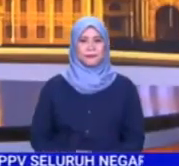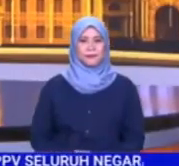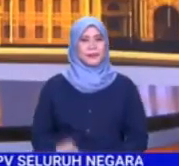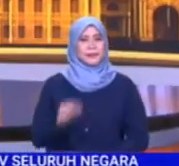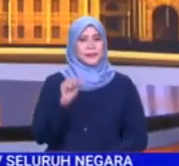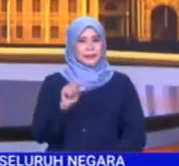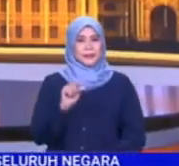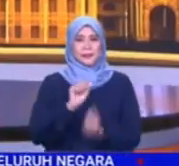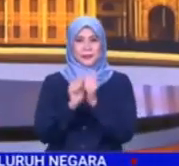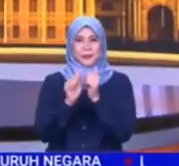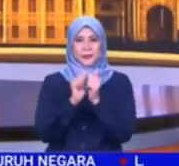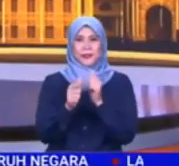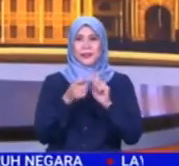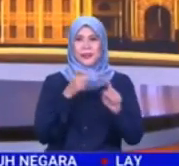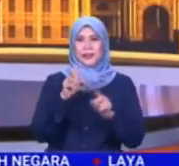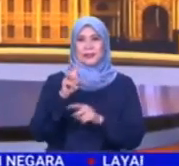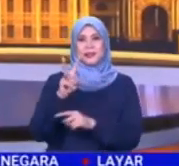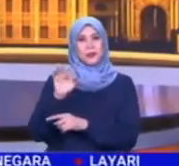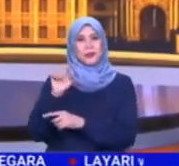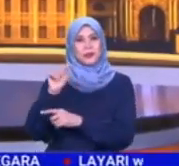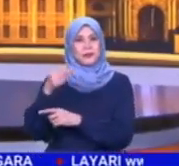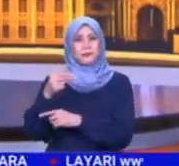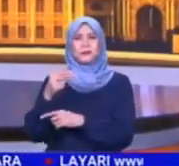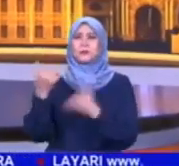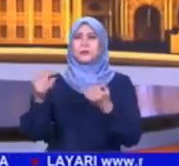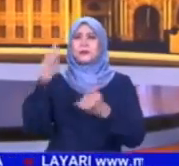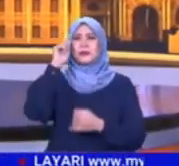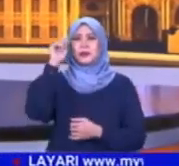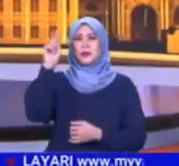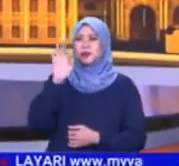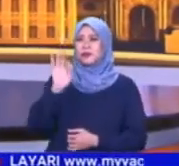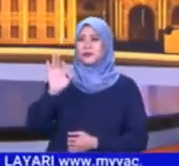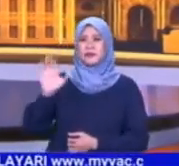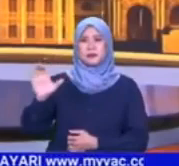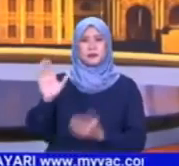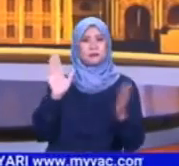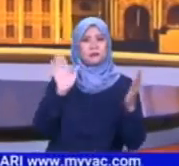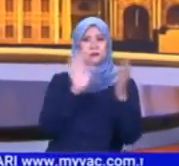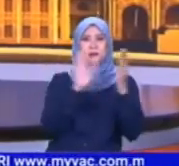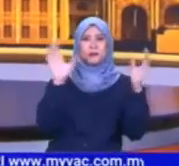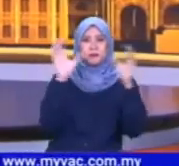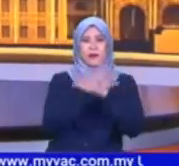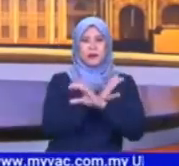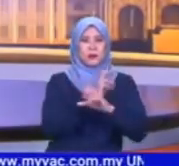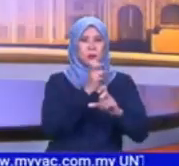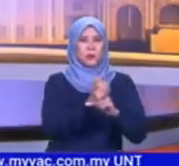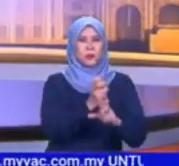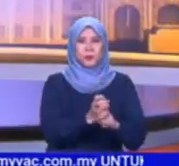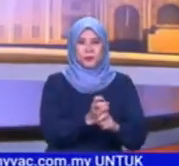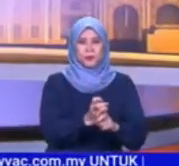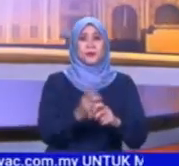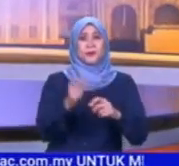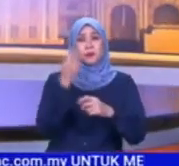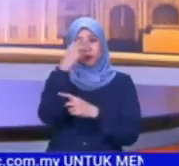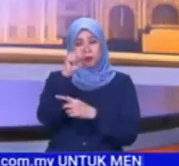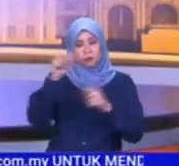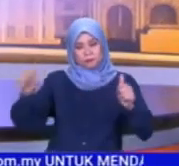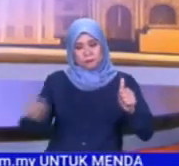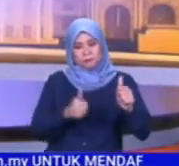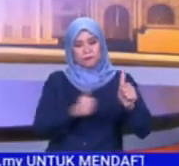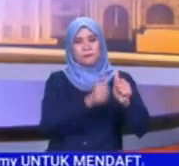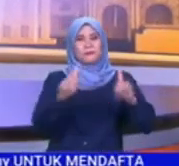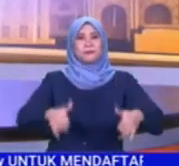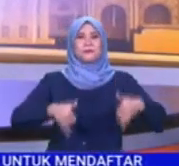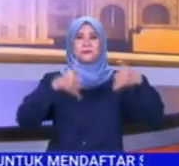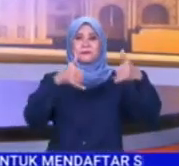Sedikit berita sukan dari wilayah timur. Terengganu FC sekali lagi berdepan dengan cabaran getir dalam kancah memburu kejuaraan